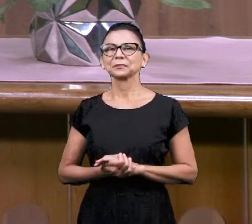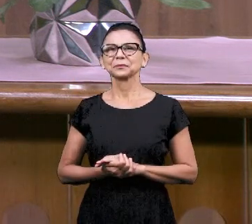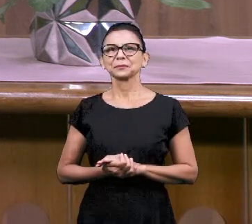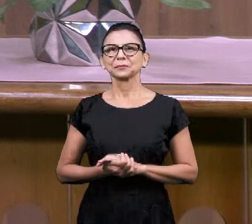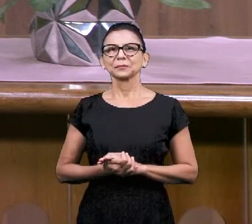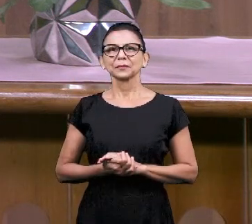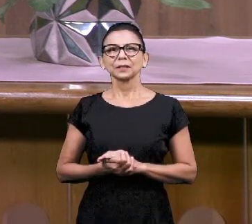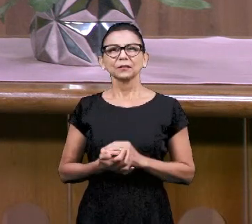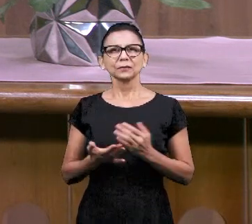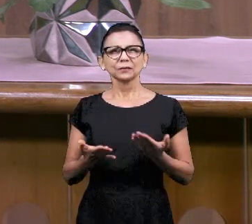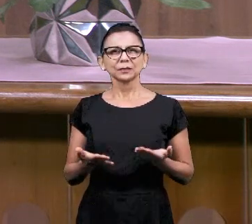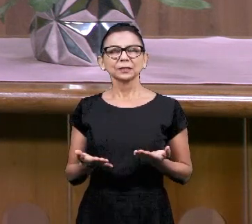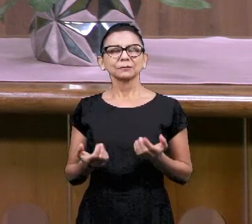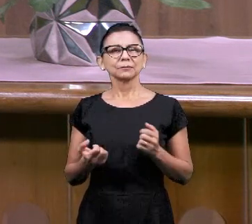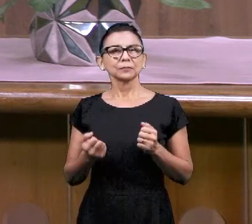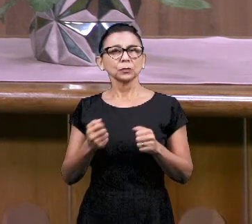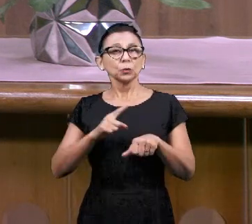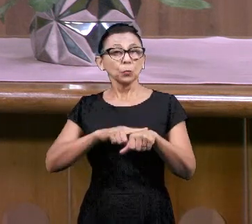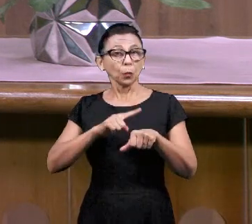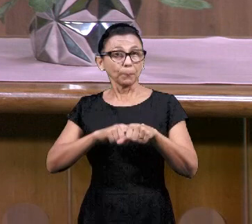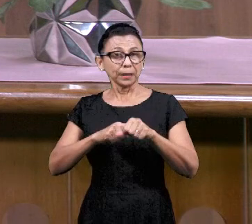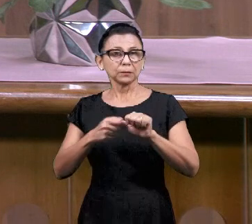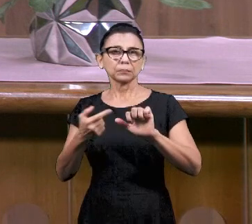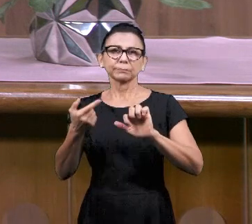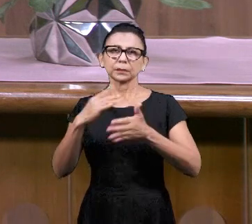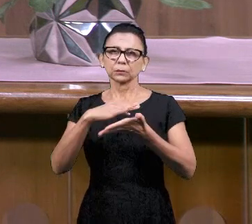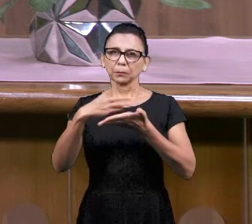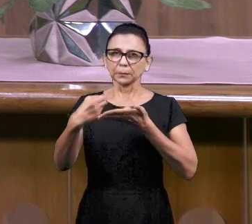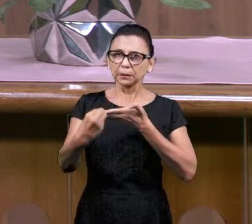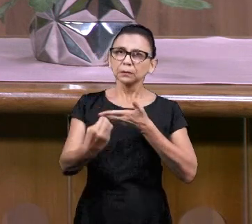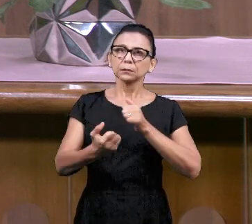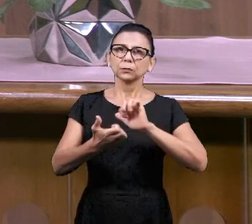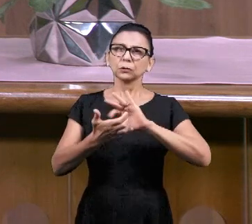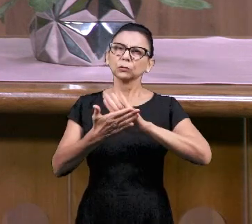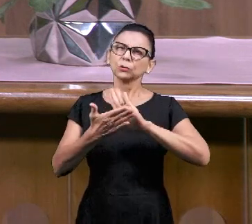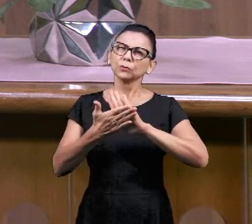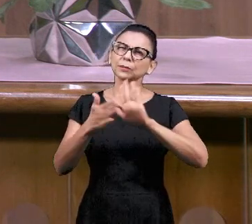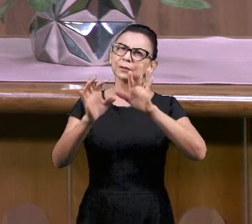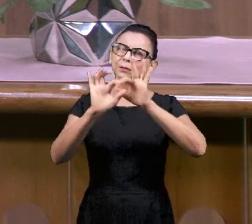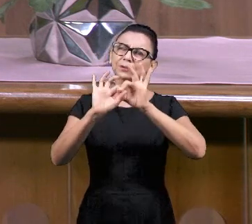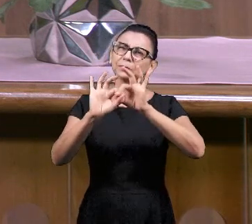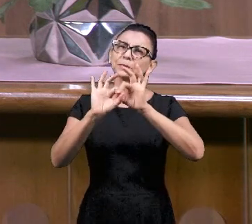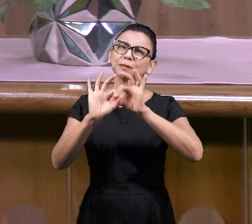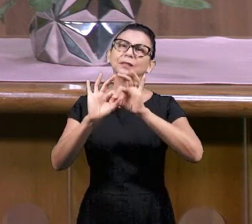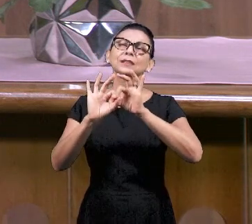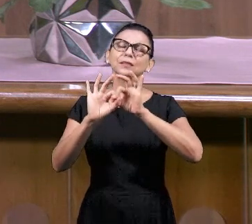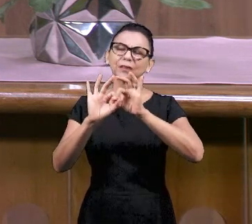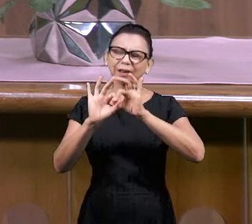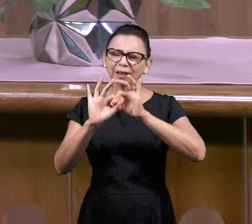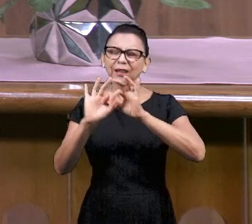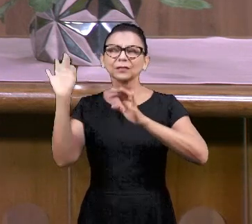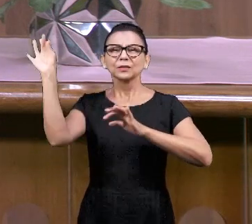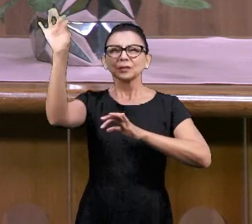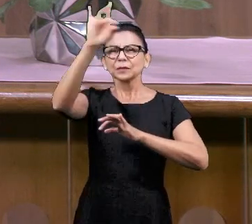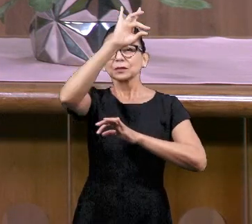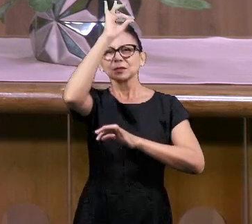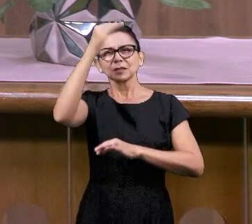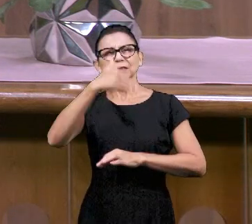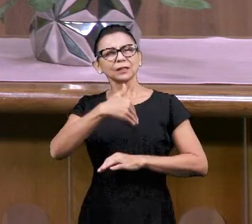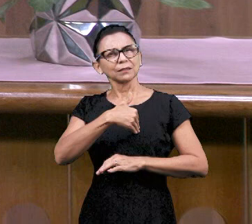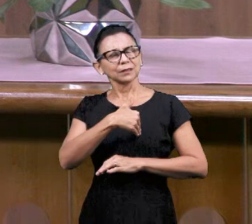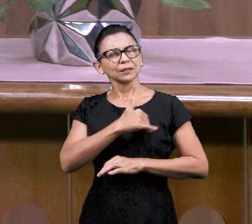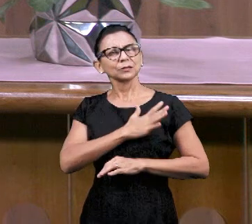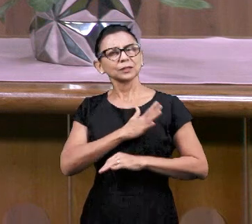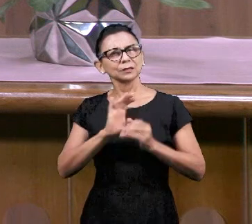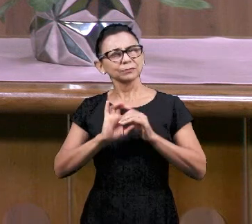Au moment de chanter, mettez votre vie devant lui en laissant que le Saint-Esprit de Dieu puisse approfondir votre communion avec